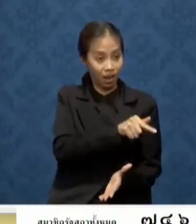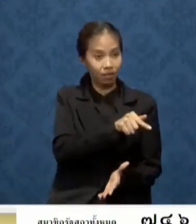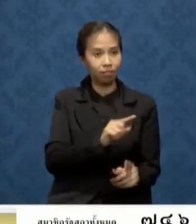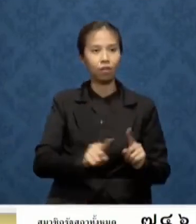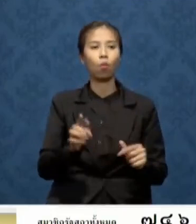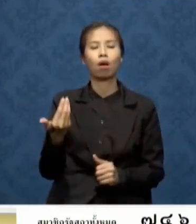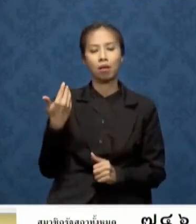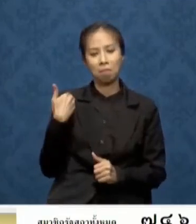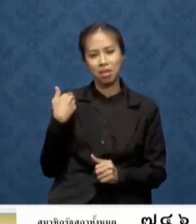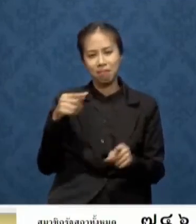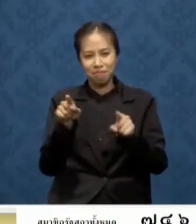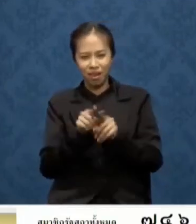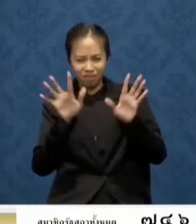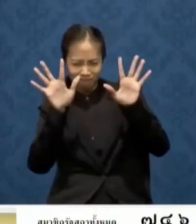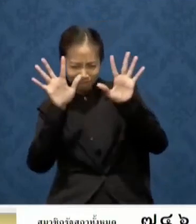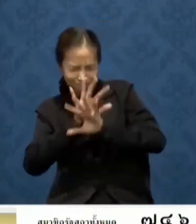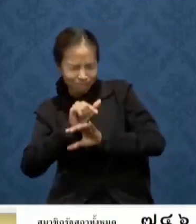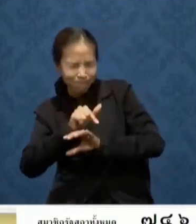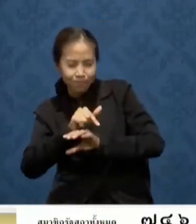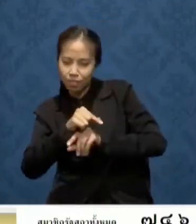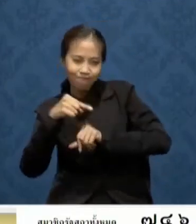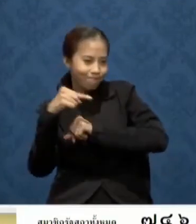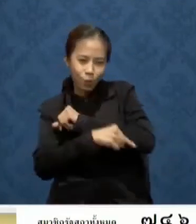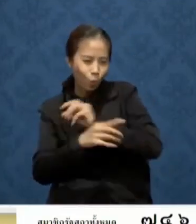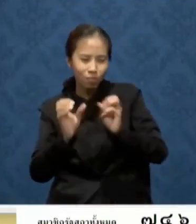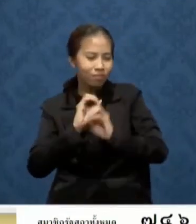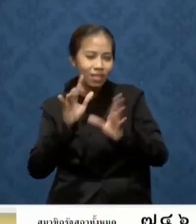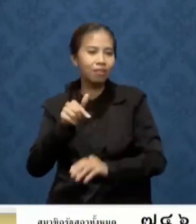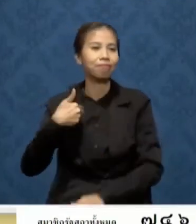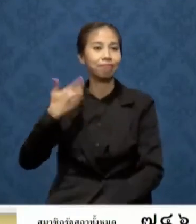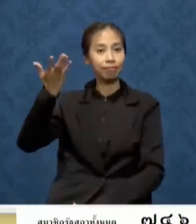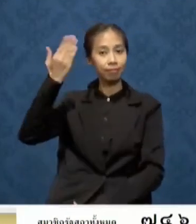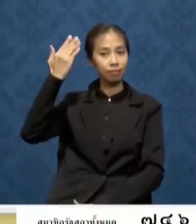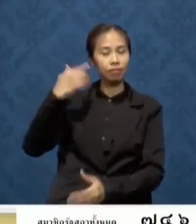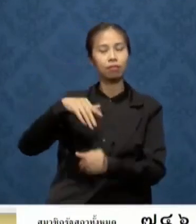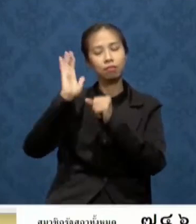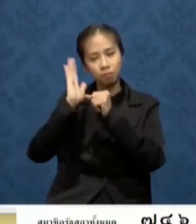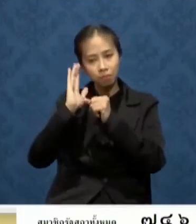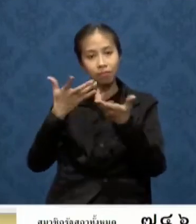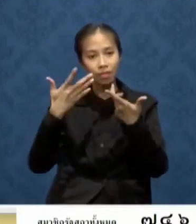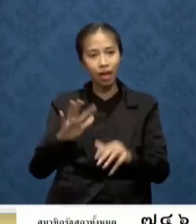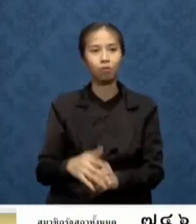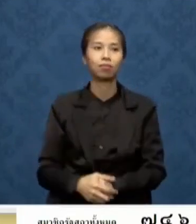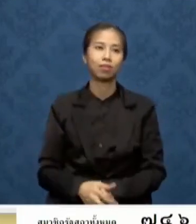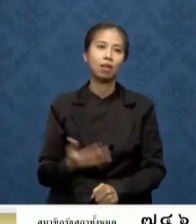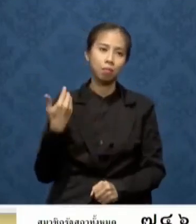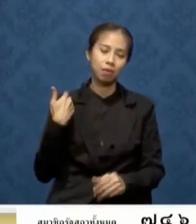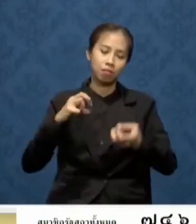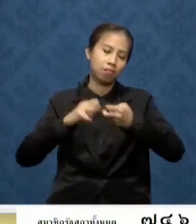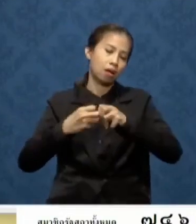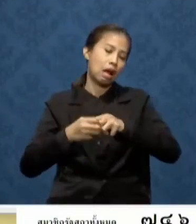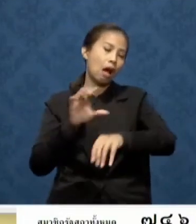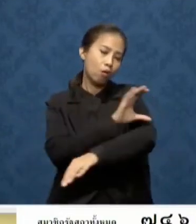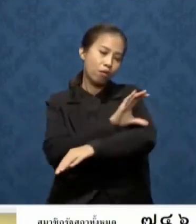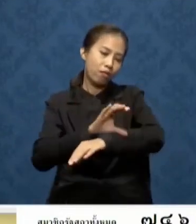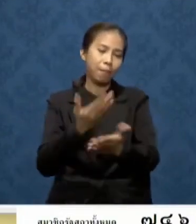ที่ปรากศสัฒรรณะนะครับเรื่องนี้ผมเคยได้อธิบรายใสภาหแ่นี้ไปแล้วนเรื่องของกระบวนการ 3 ป. กับปัหา ค่ารถฟร